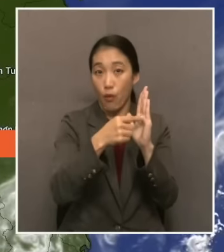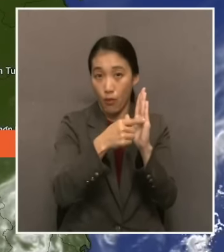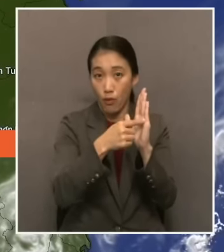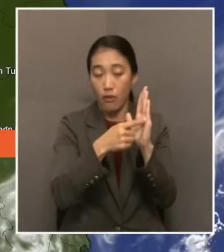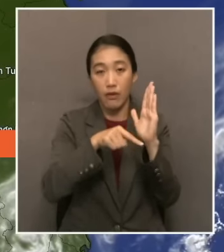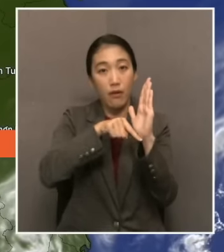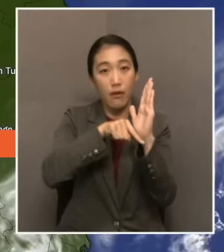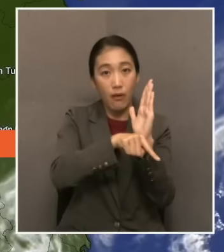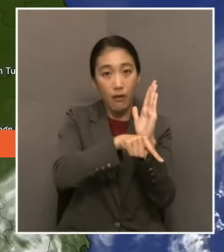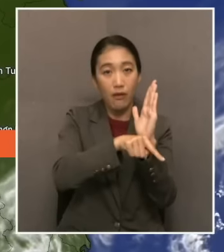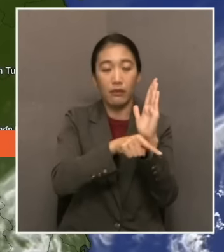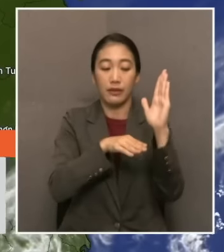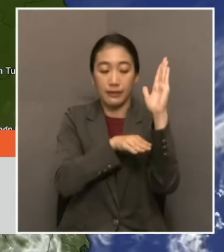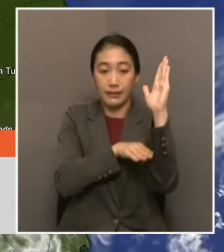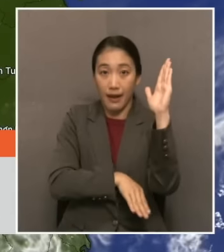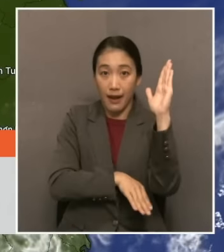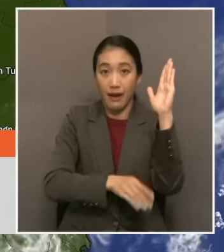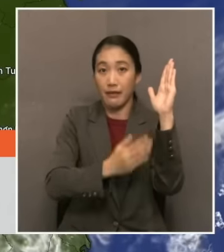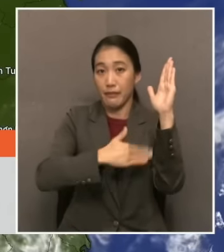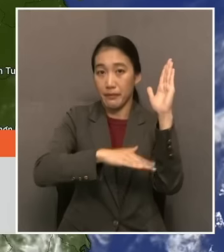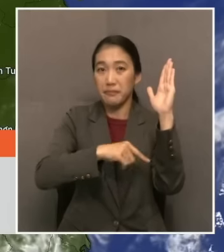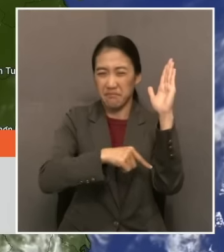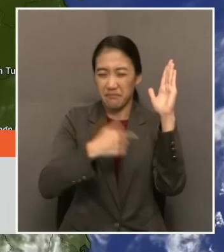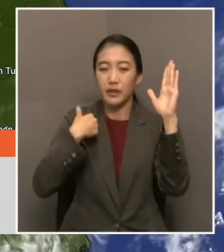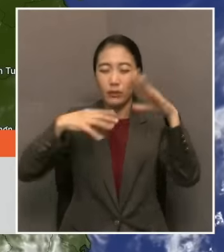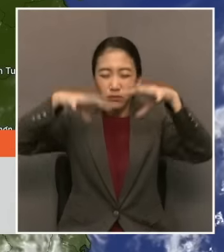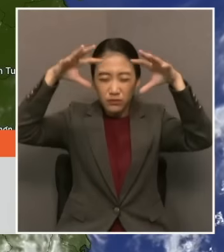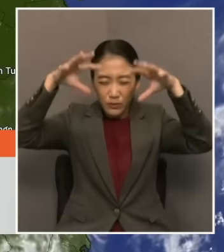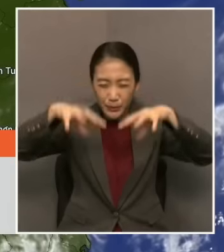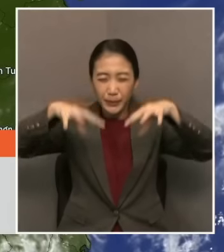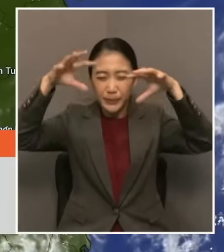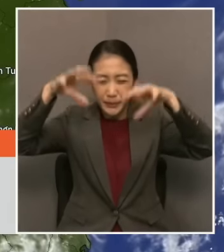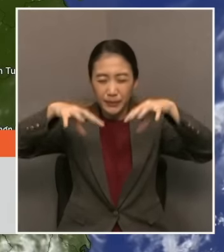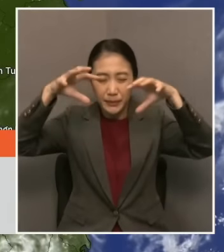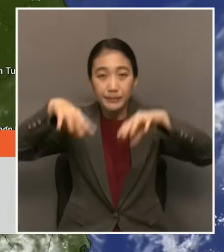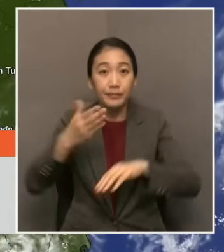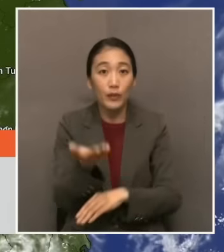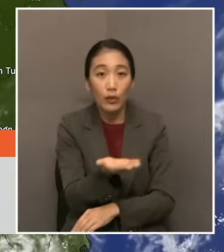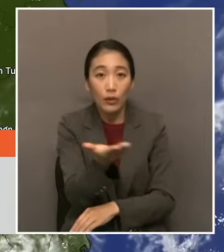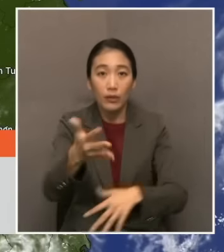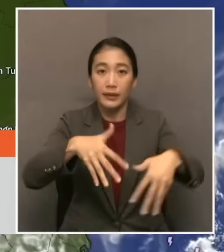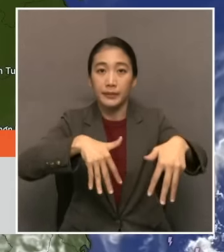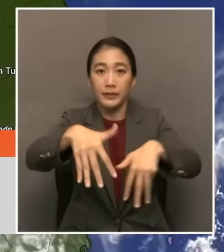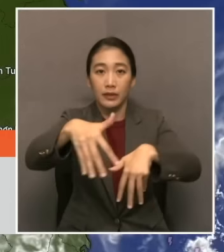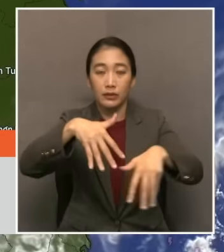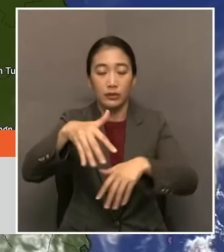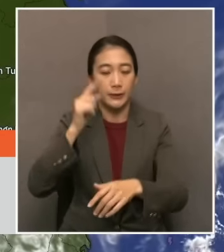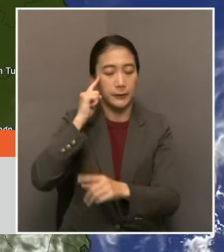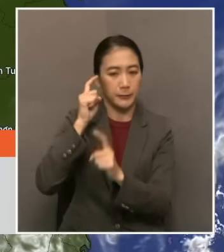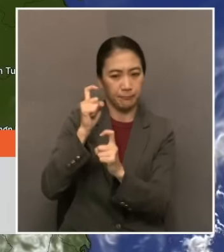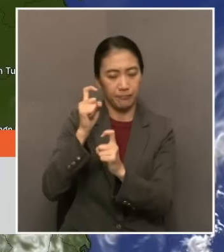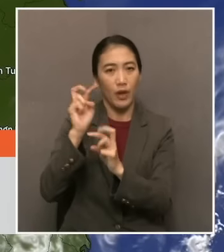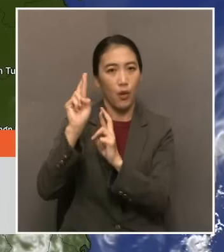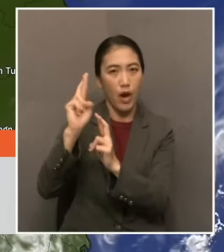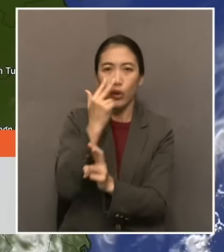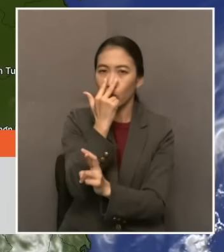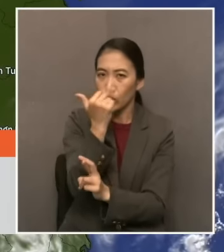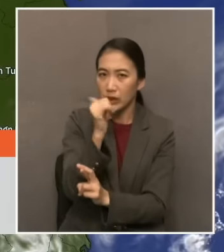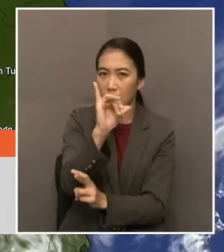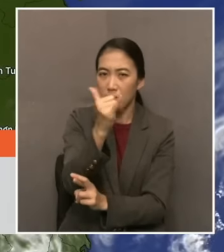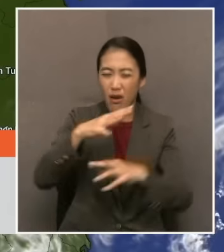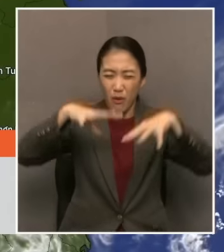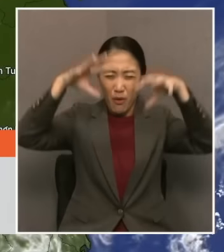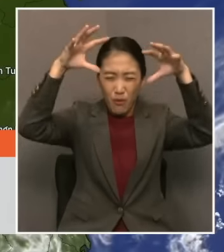และภาคใต้ตอนล่างจะยังคงมีฝนตกหนักบางแห่งขอให้ประชาชนระวังอันตรายจากฝนตกหนักและฝน